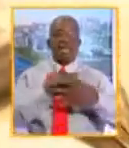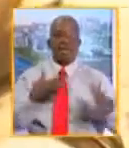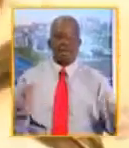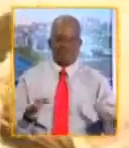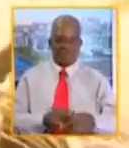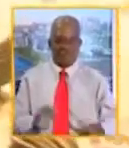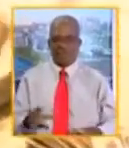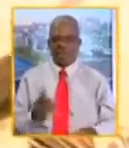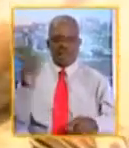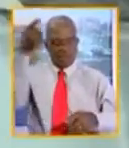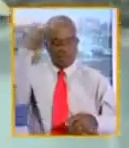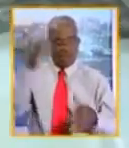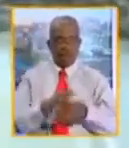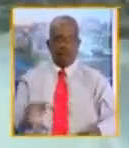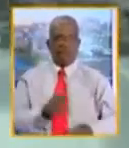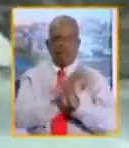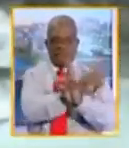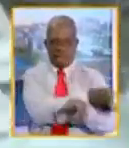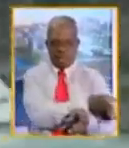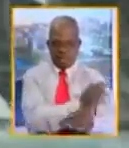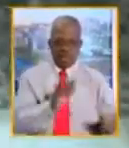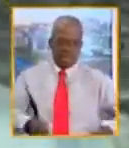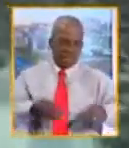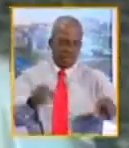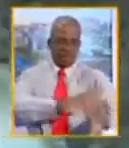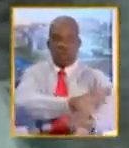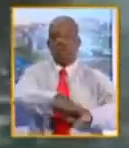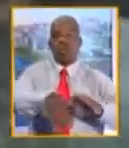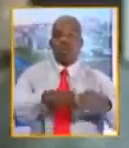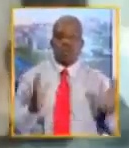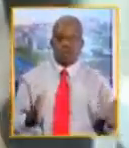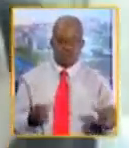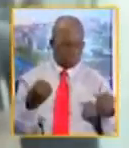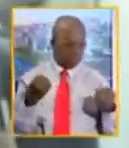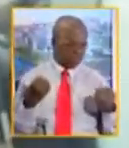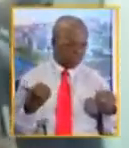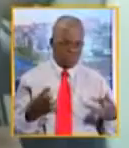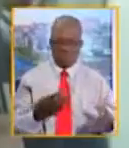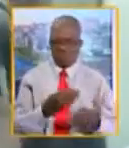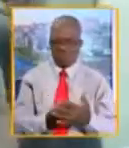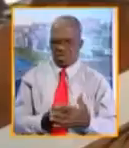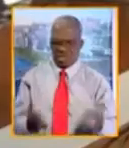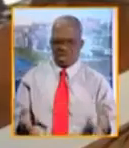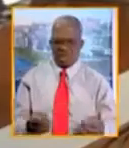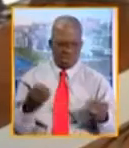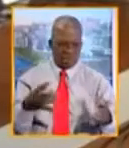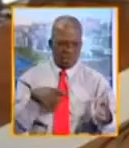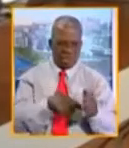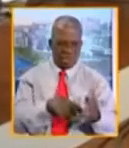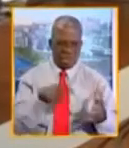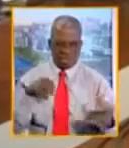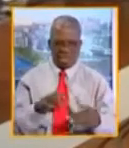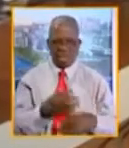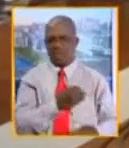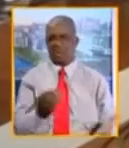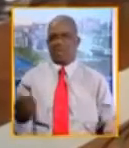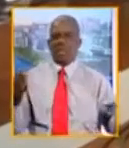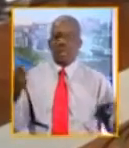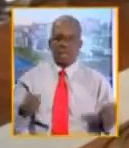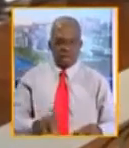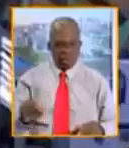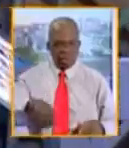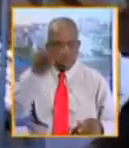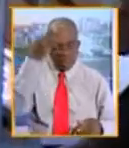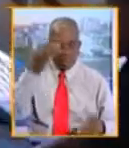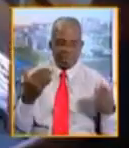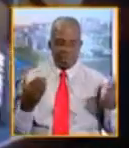CFA et se répartissent comme suit. 232,3 milliards sur instruction du Premier ministre a déjà été décaissé le